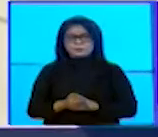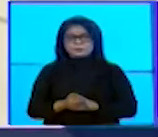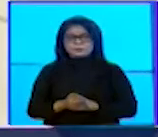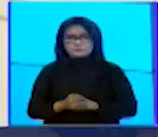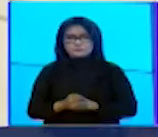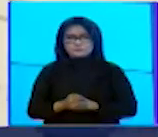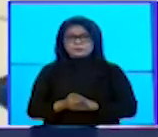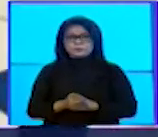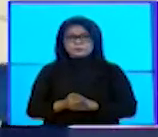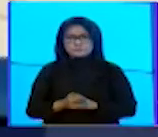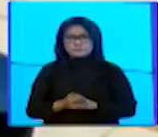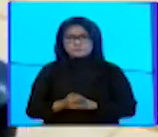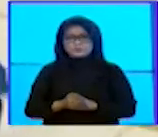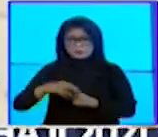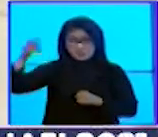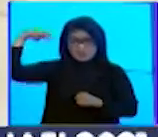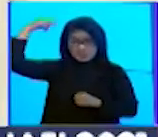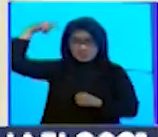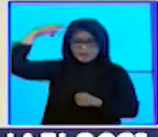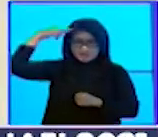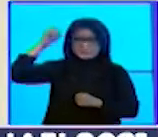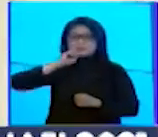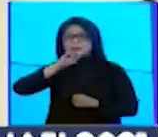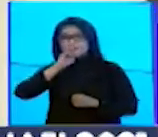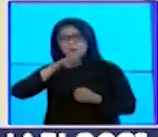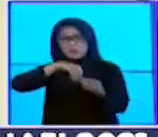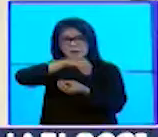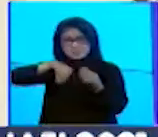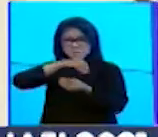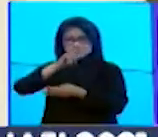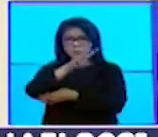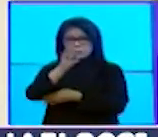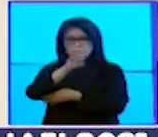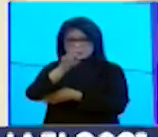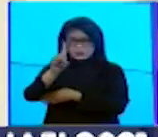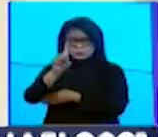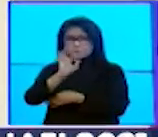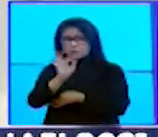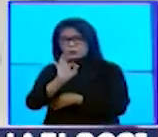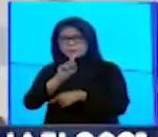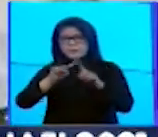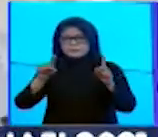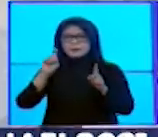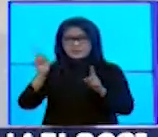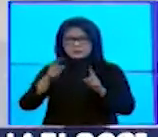Kerajaan Arab Saudi hingga saat ini belum mengumumkan pelaksanaan haji 2021 karena sejumlah negara masih dilanda pandemi COVID-19.